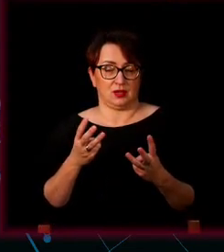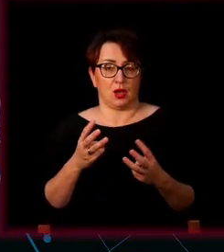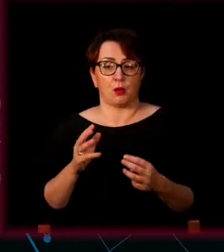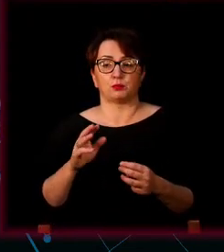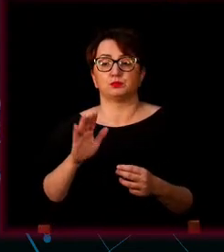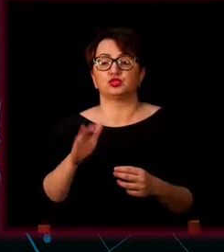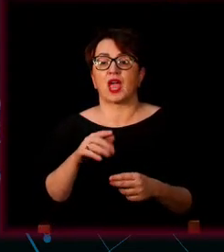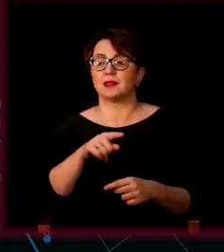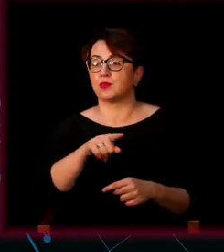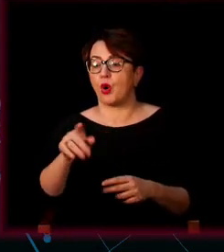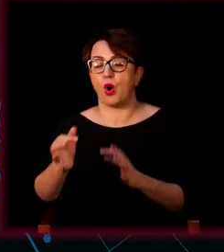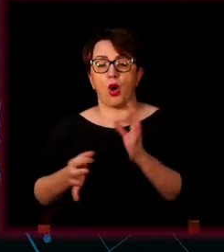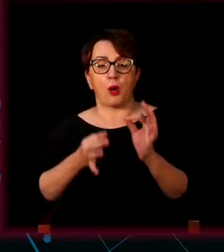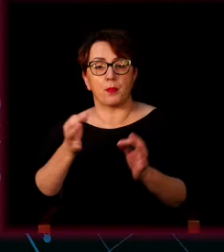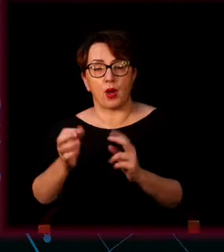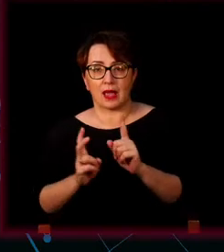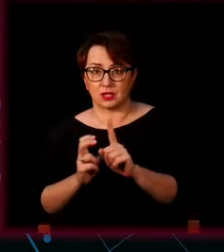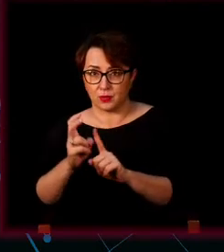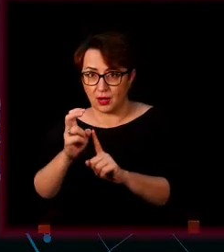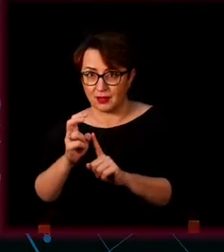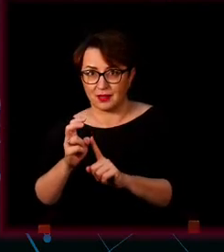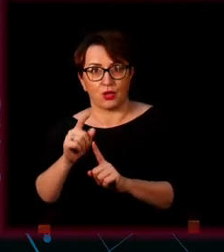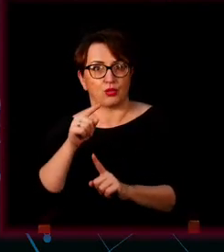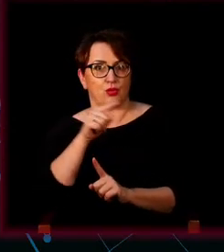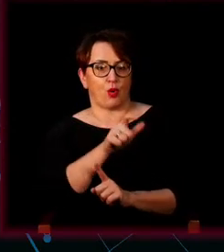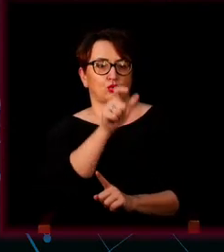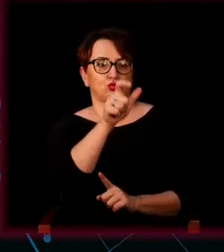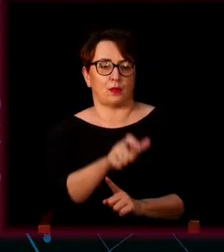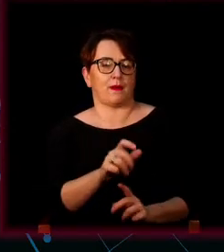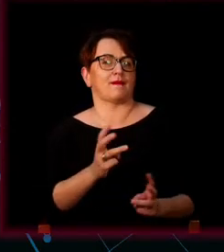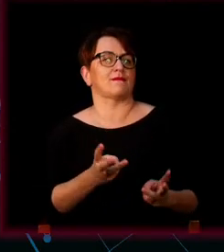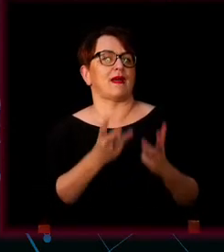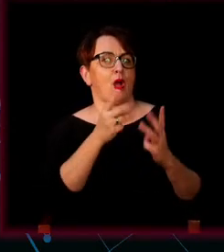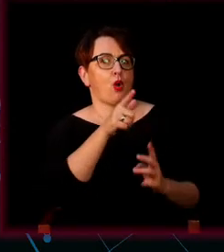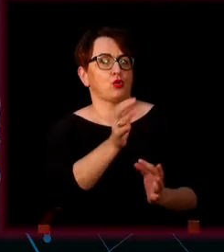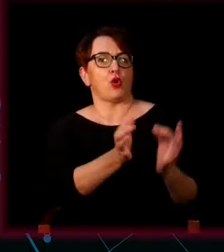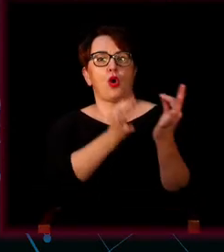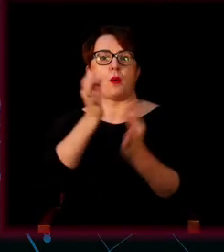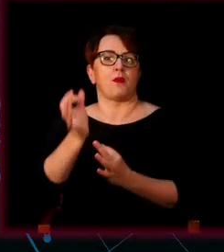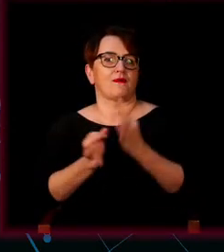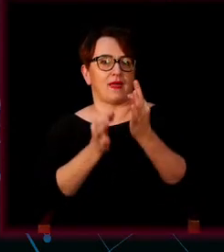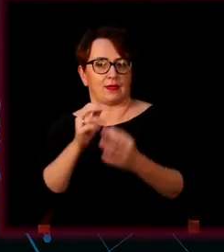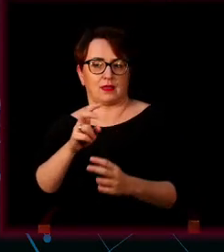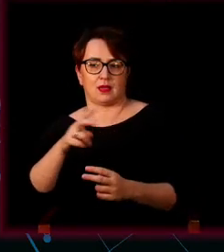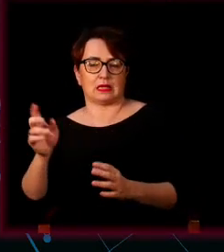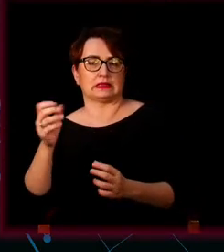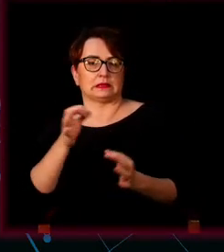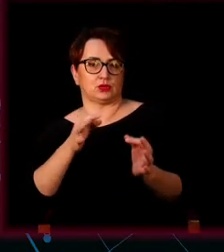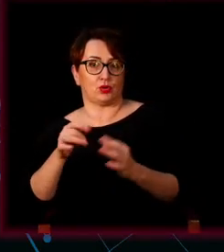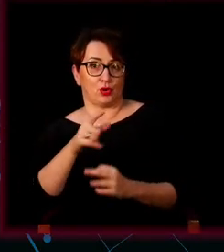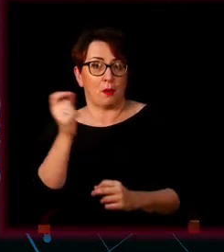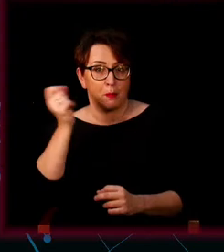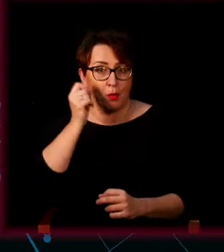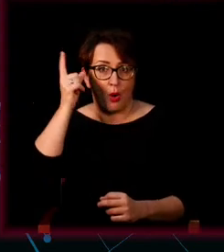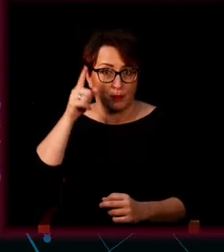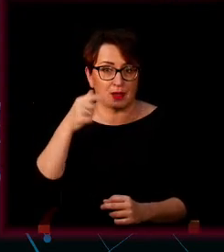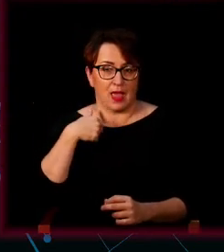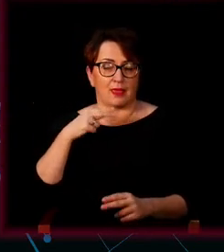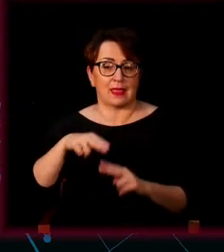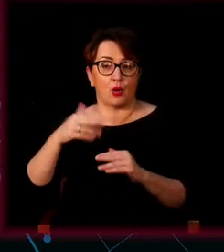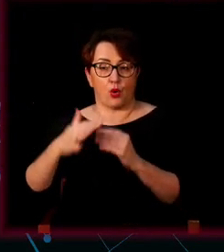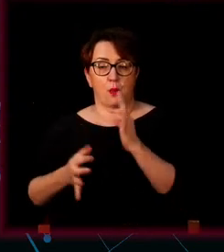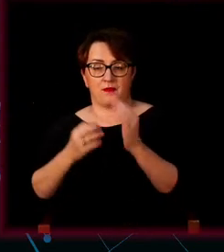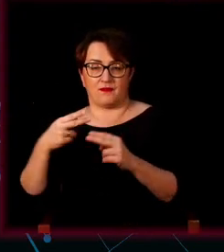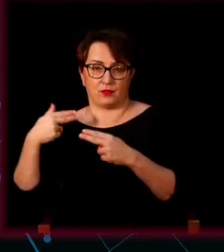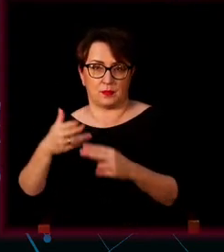przedmiotu opisu tej kosmicznej antropologii jest sam antropolog, który tę opowieść snuje. I to jest taki pomysł, do którego wrócę na sam